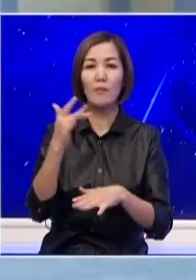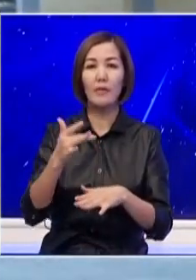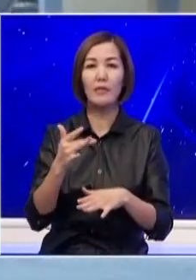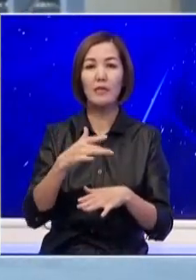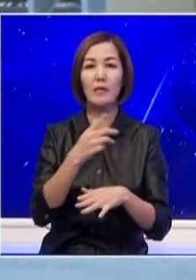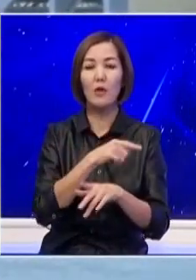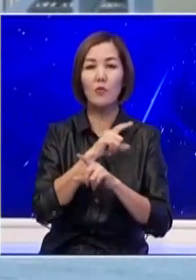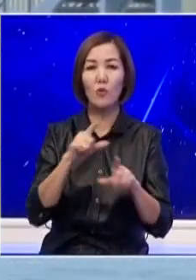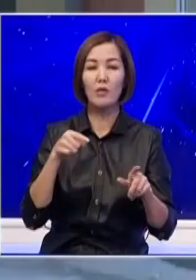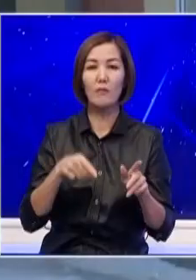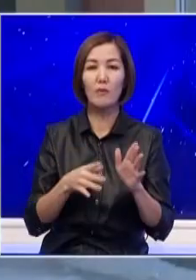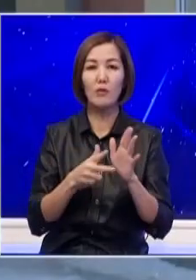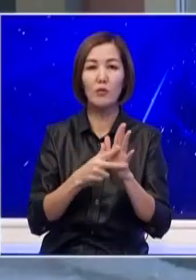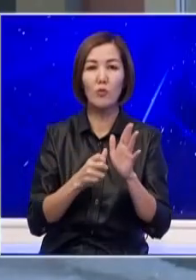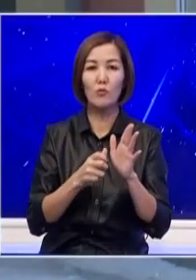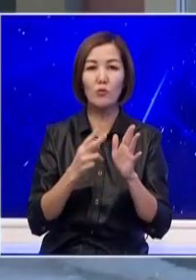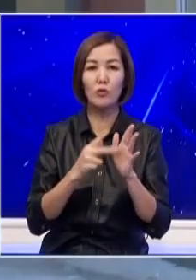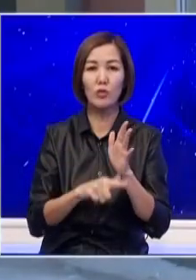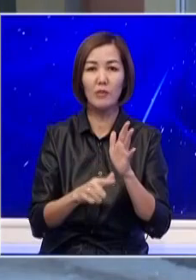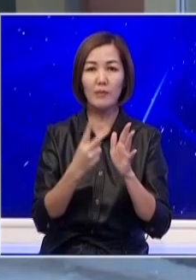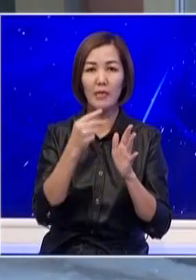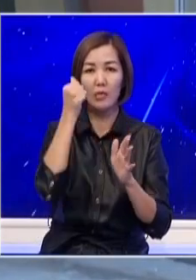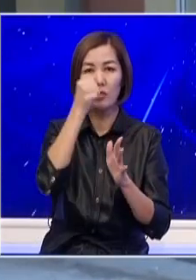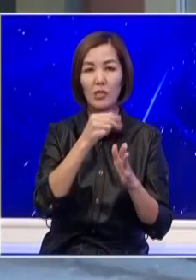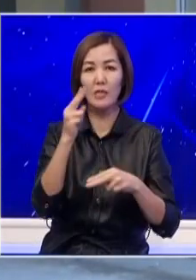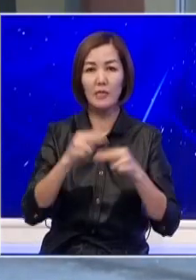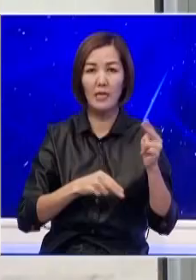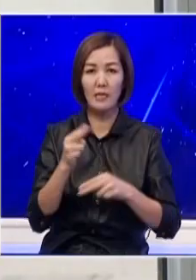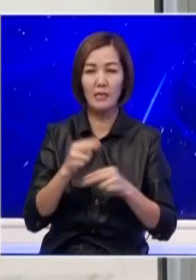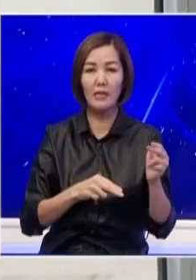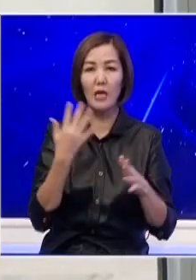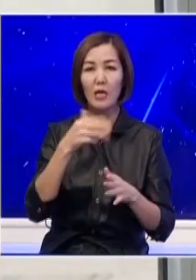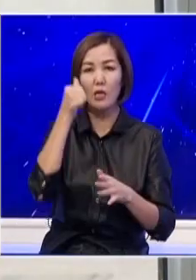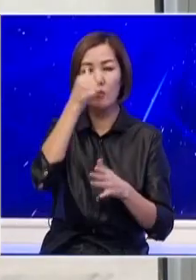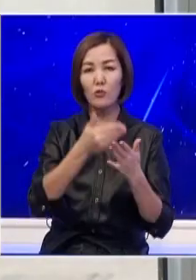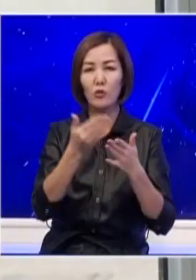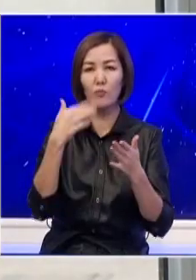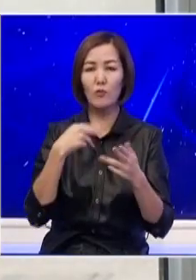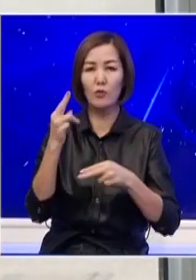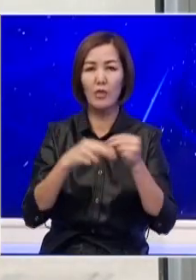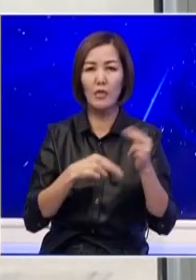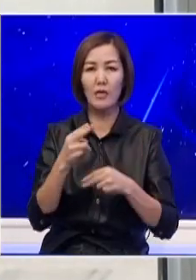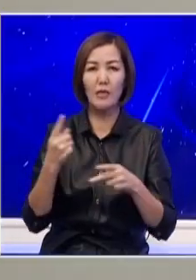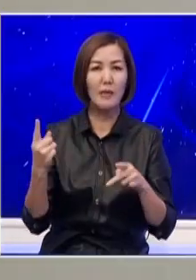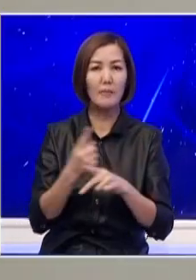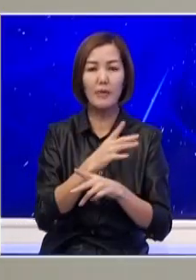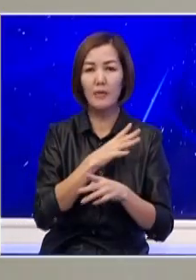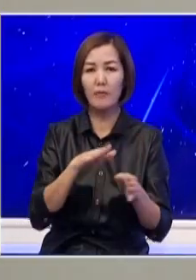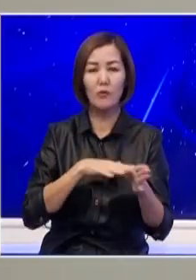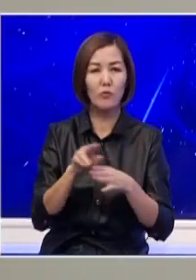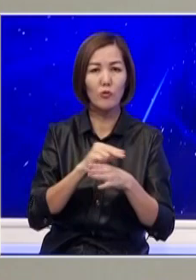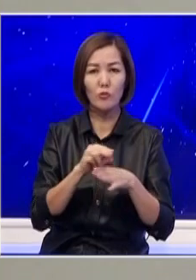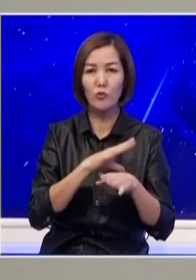ауруғана 1972 жылы салыныпты. Жарты ғасыр бұрын тұрғызылған ғимарат осы уақыт аралығында бірде-бір рет күрделі